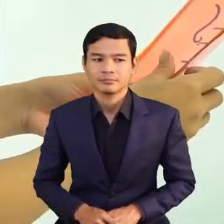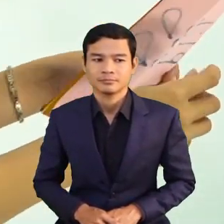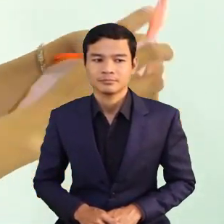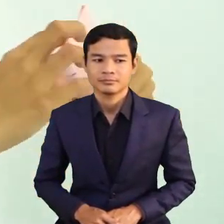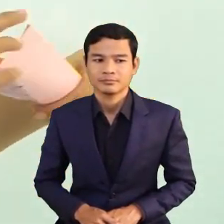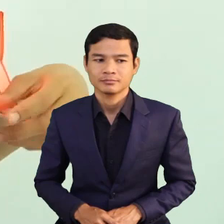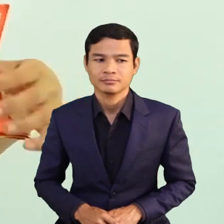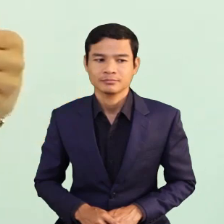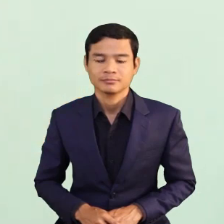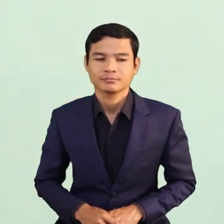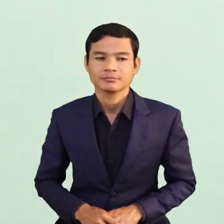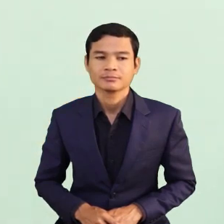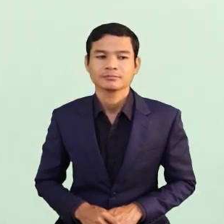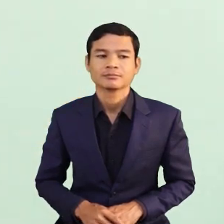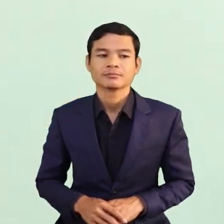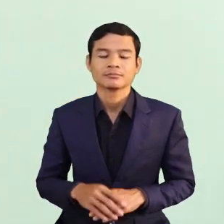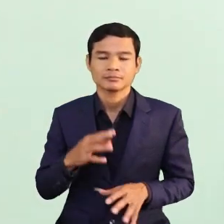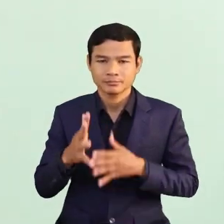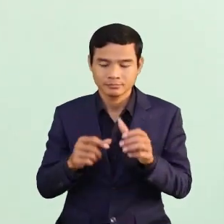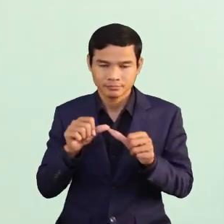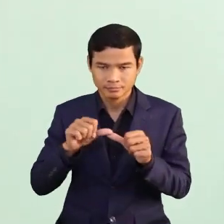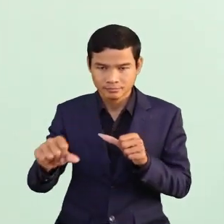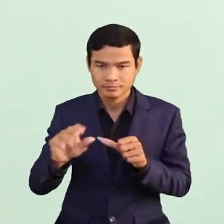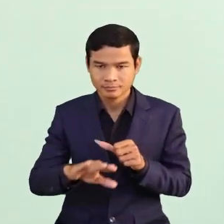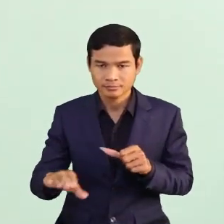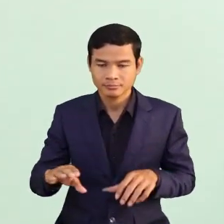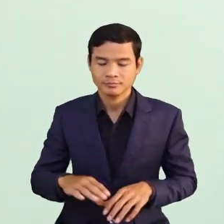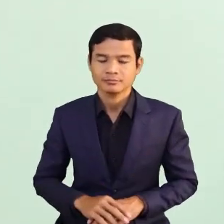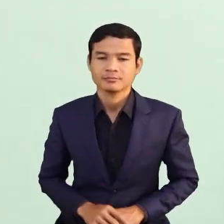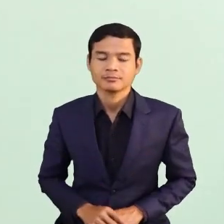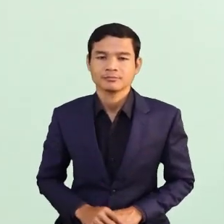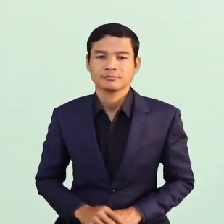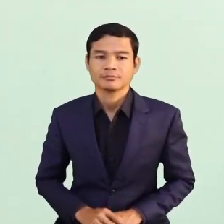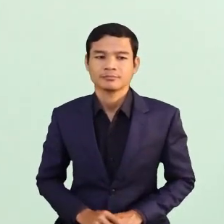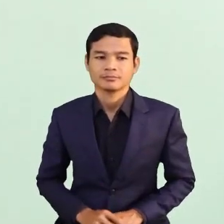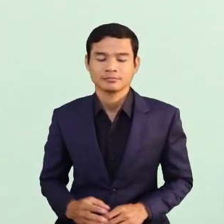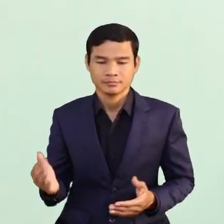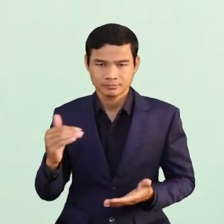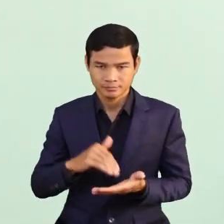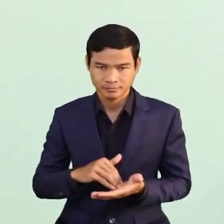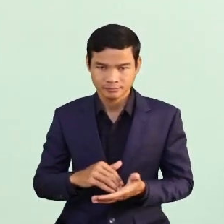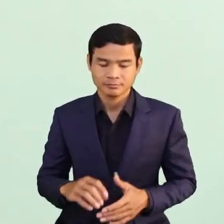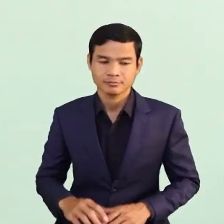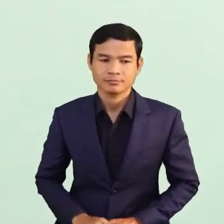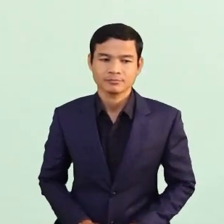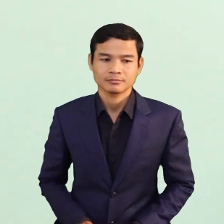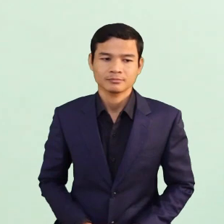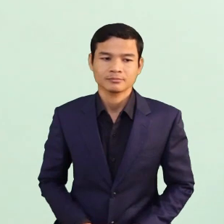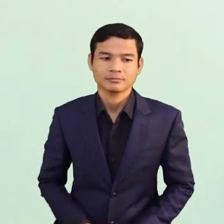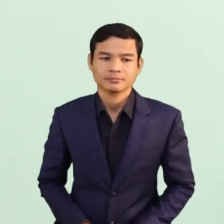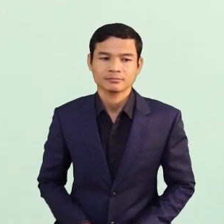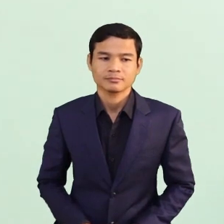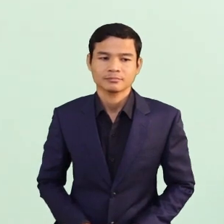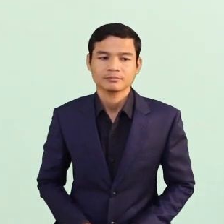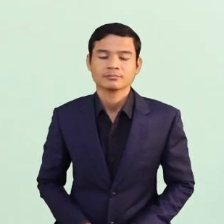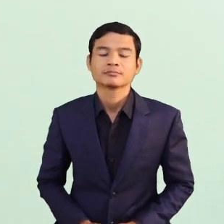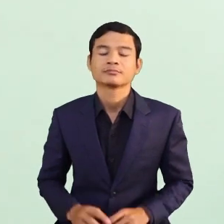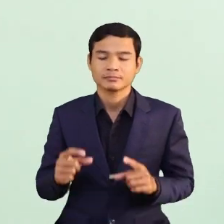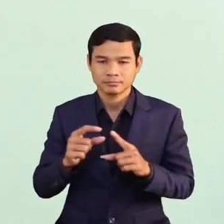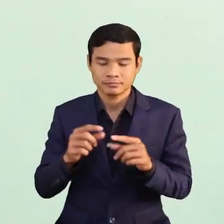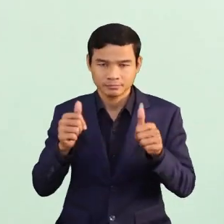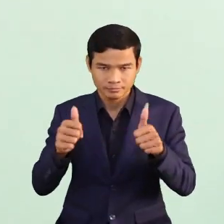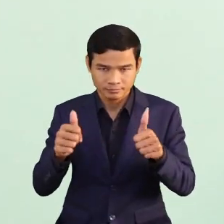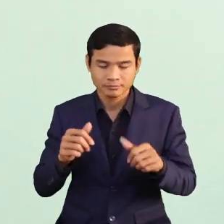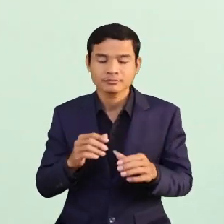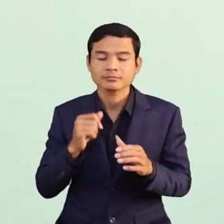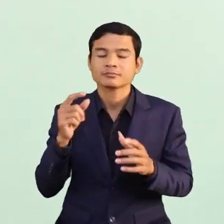ចាចាប់ផ្ដើមអានបន្តម្ដងទៀតចាល្អណាស់កូន